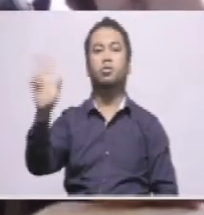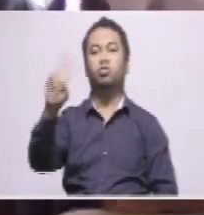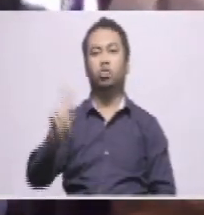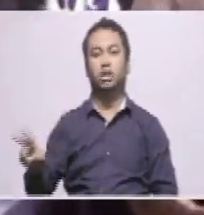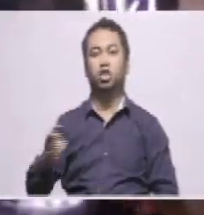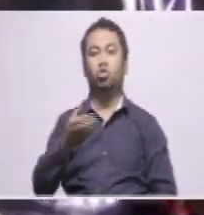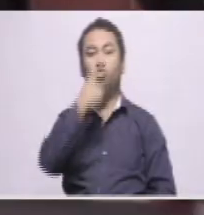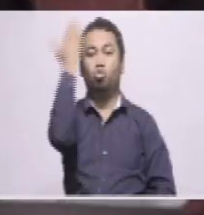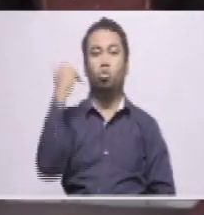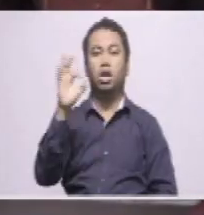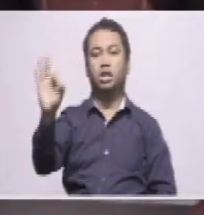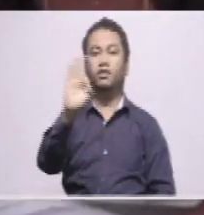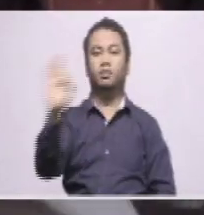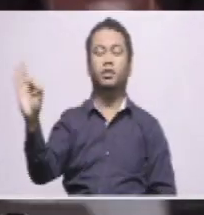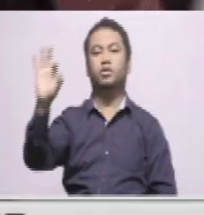mpifidy miisa